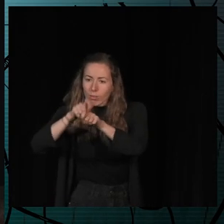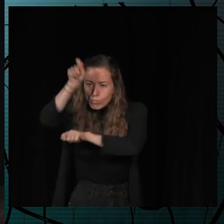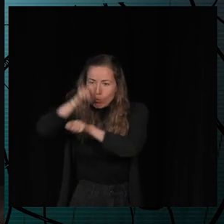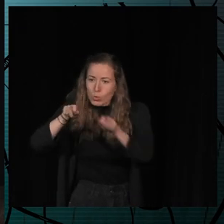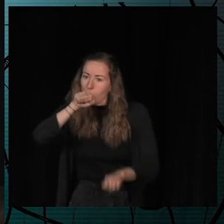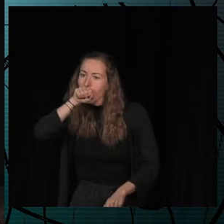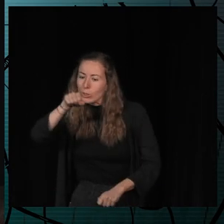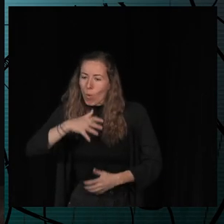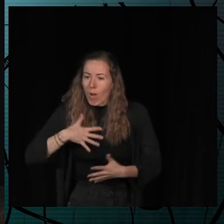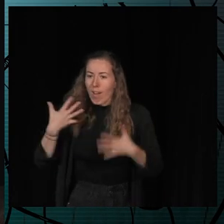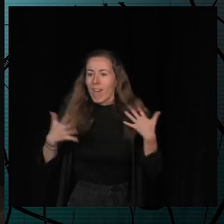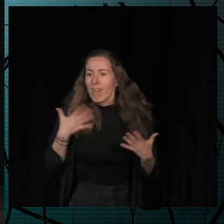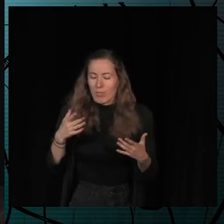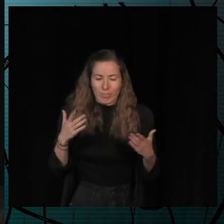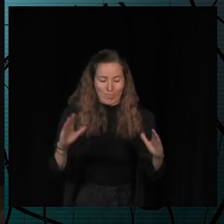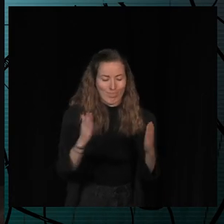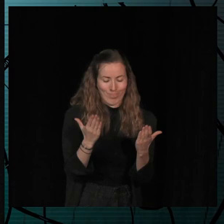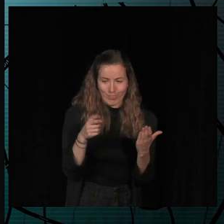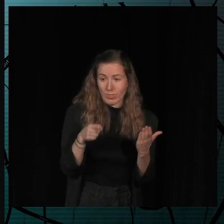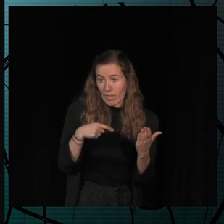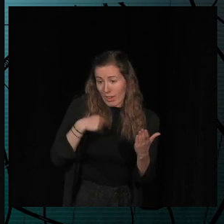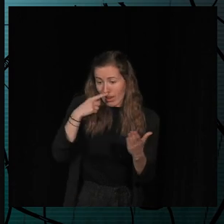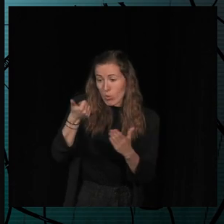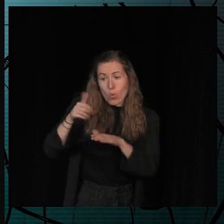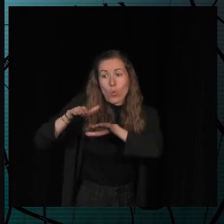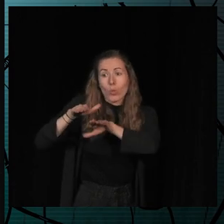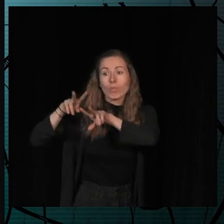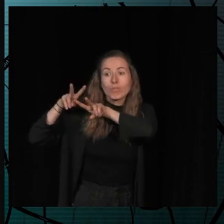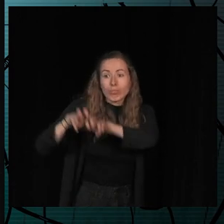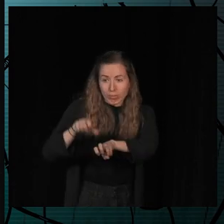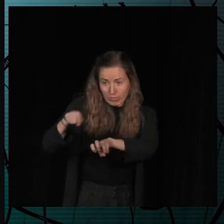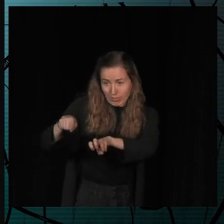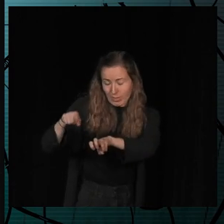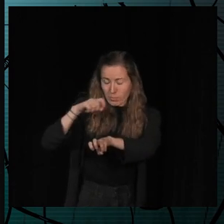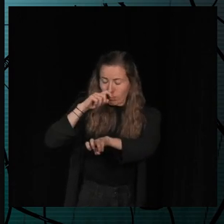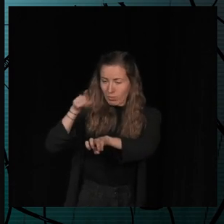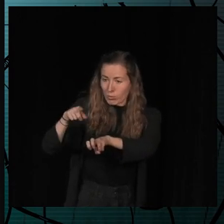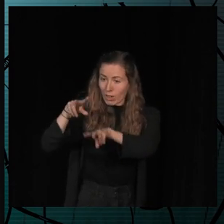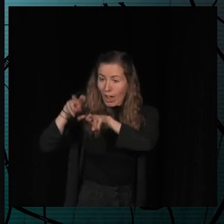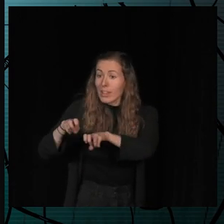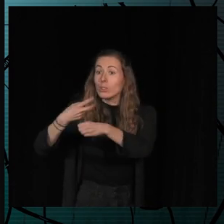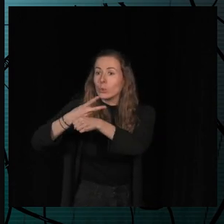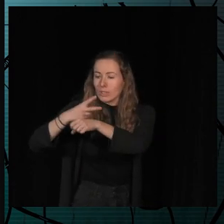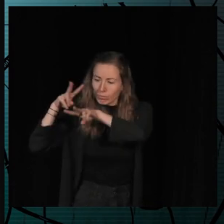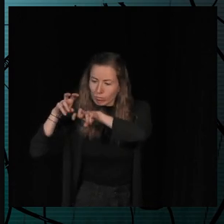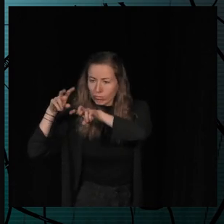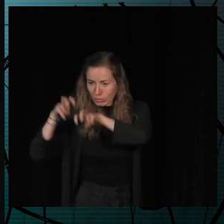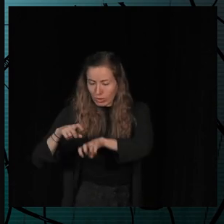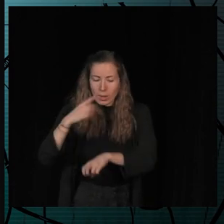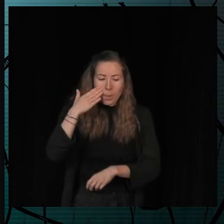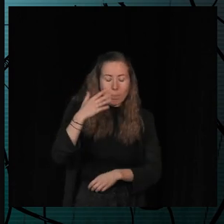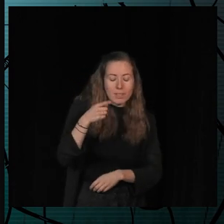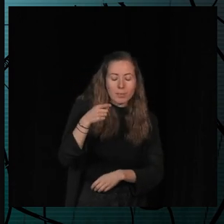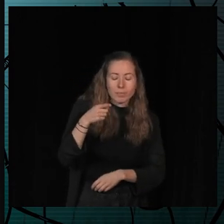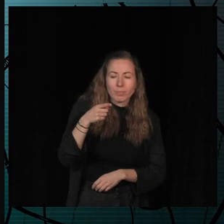été très drôle dans cette étude qui qui en est une mais c'est une étude méthodologique c'est pour analyser les outils c'est que si on fait si on transforme l'outil d'addiction